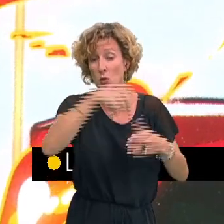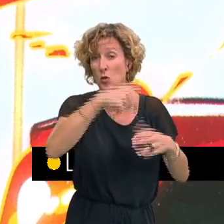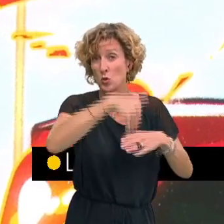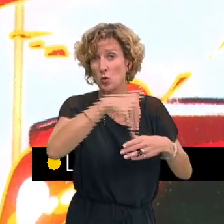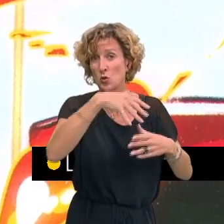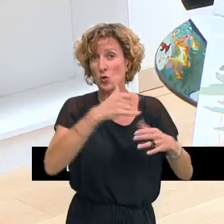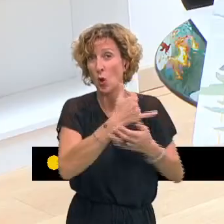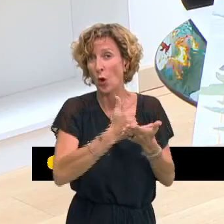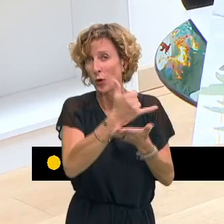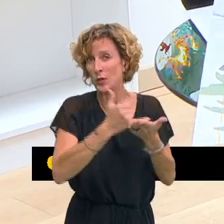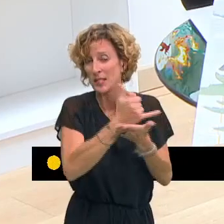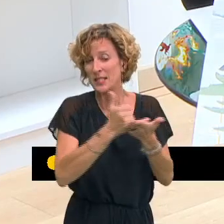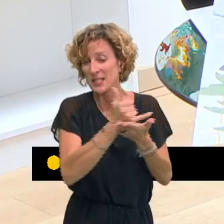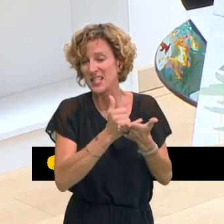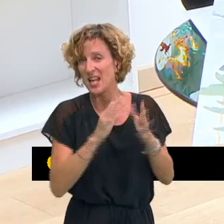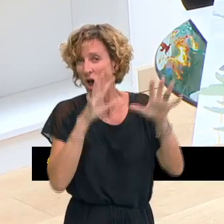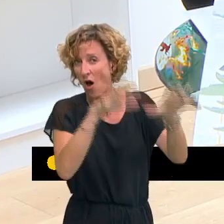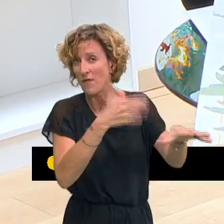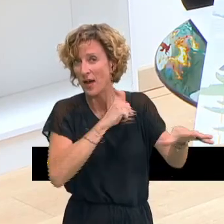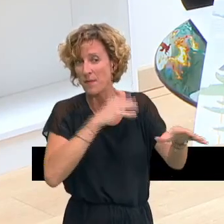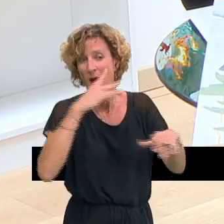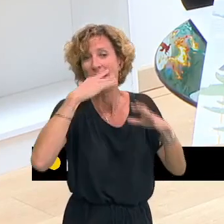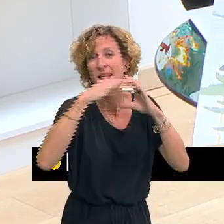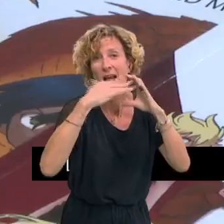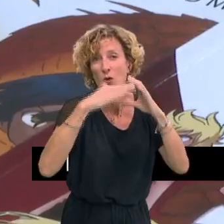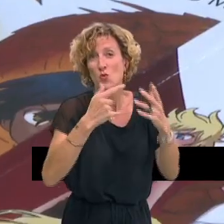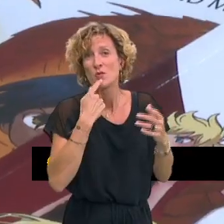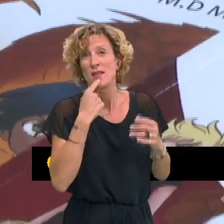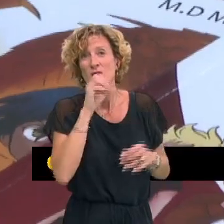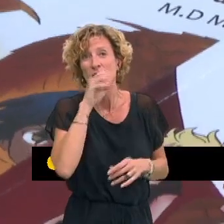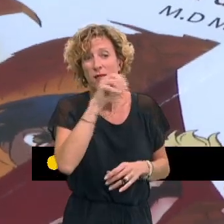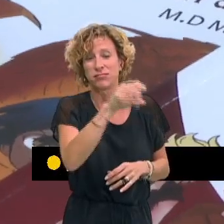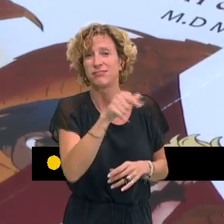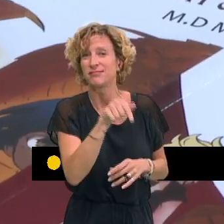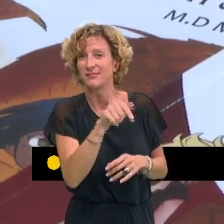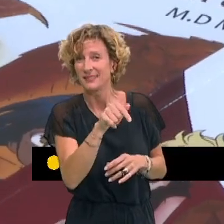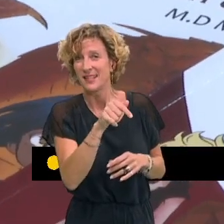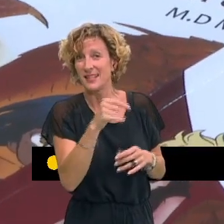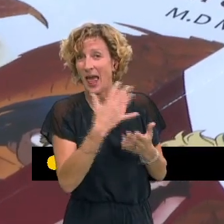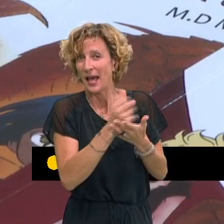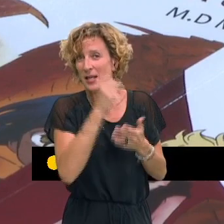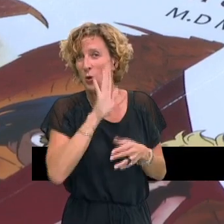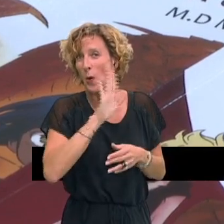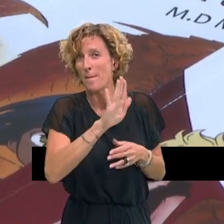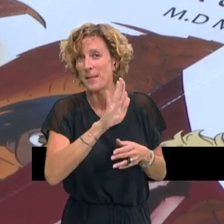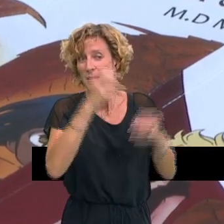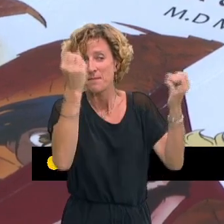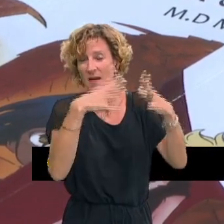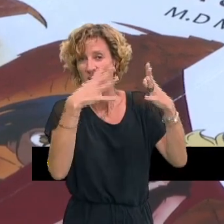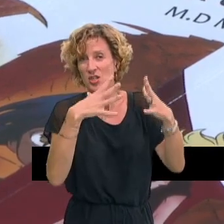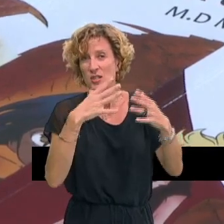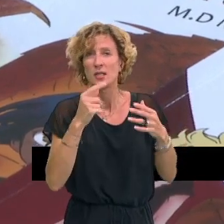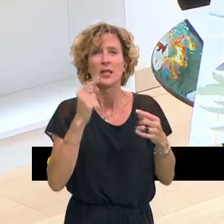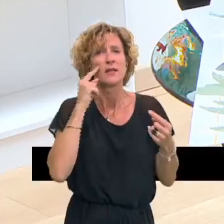Donc la Réunion en mode magie, futuriste, beaucoup de thèmes très forts, donc la